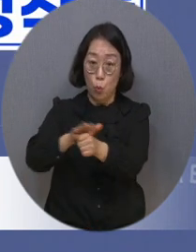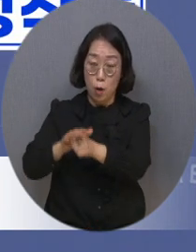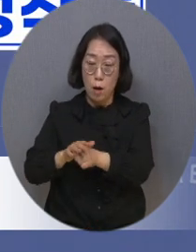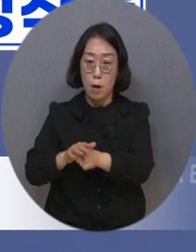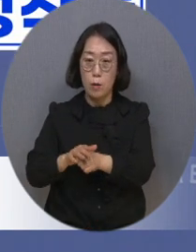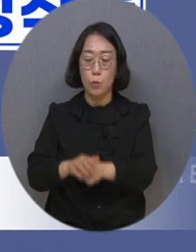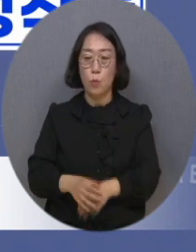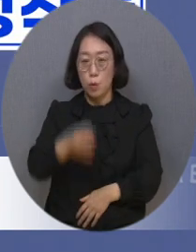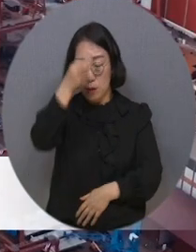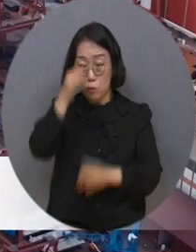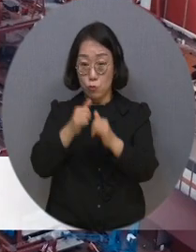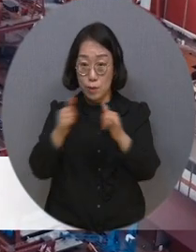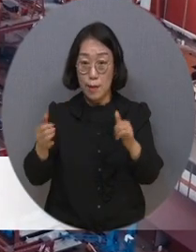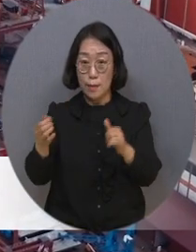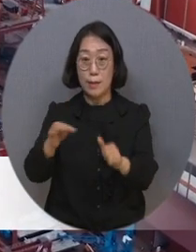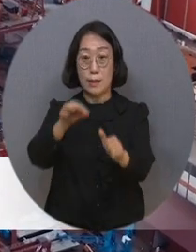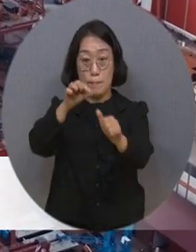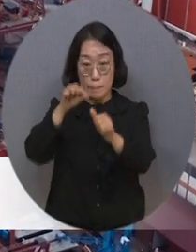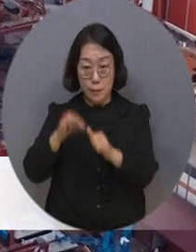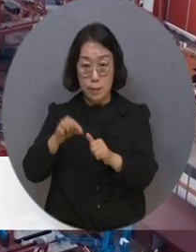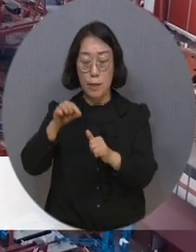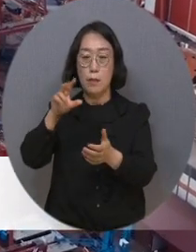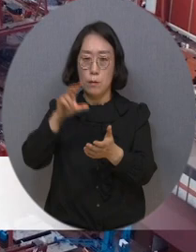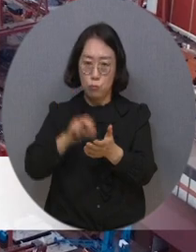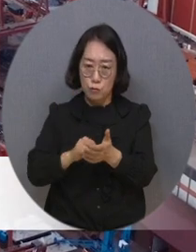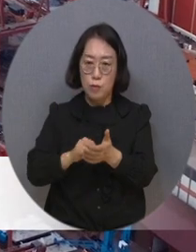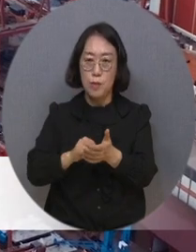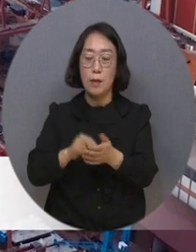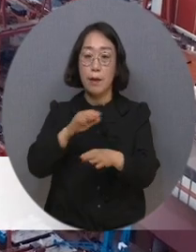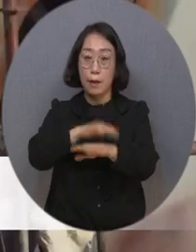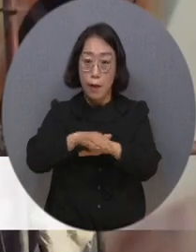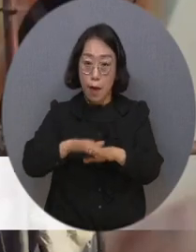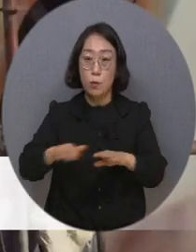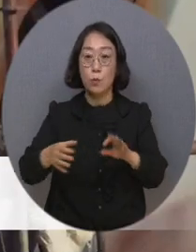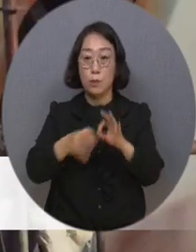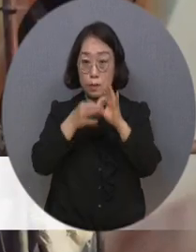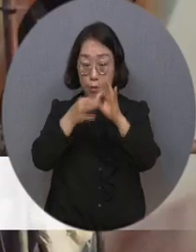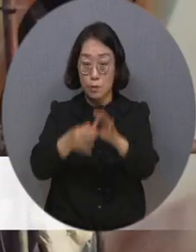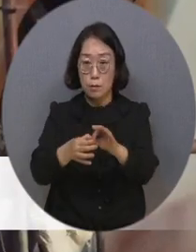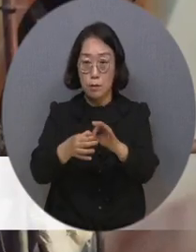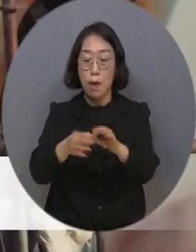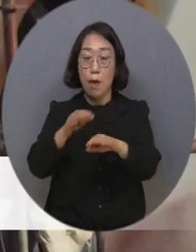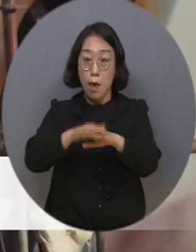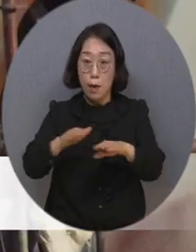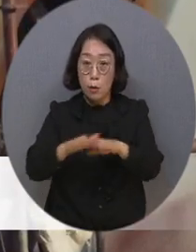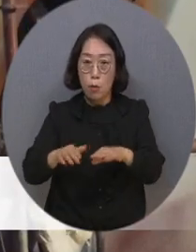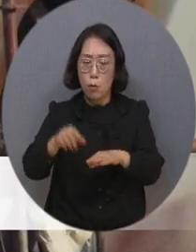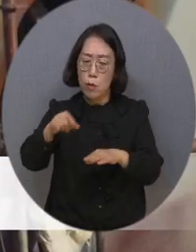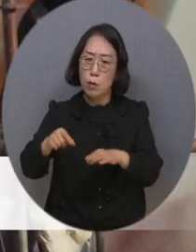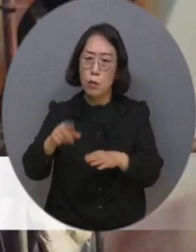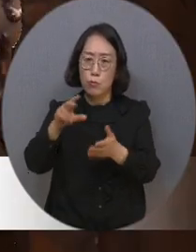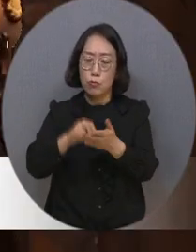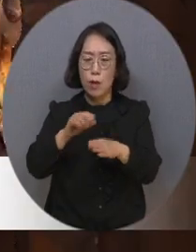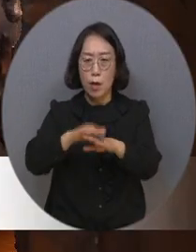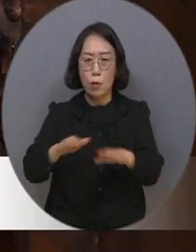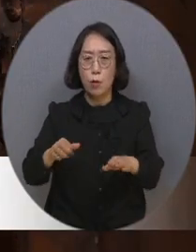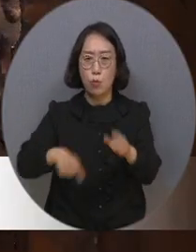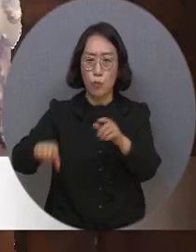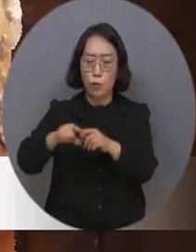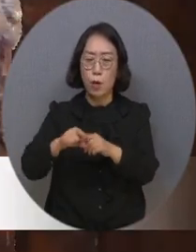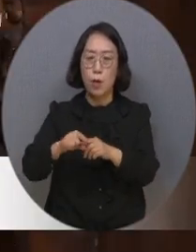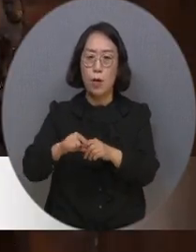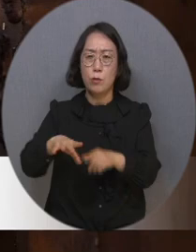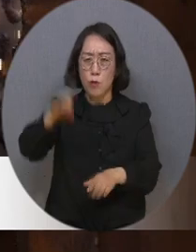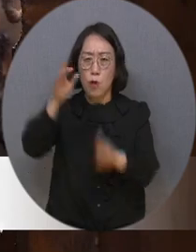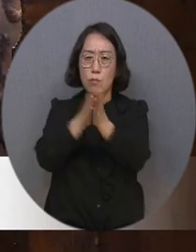숙련자 재취업 지원금으로 전무인력 채용 유도도 함께할 계획이라 구인난을 겪는 조선 산업의 제도약을 위한 마중물이